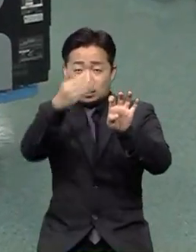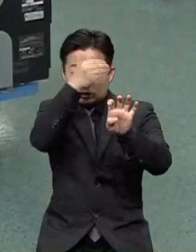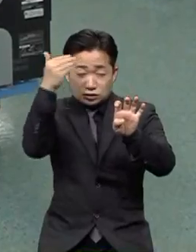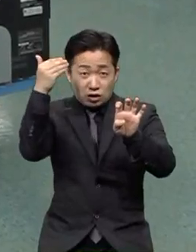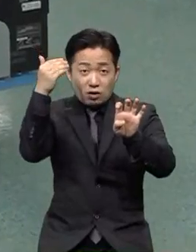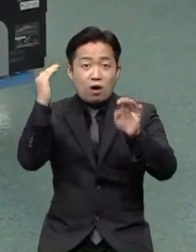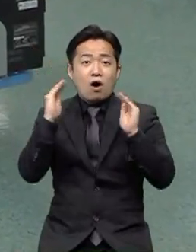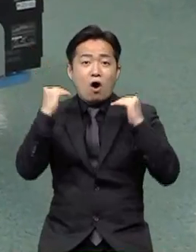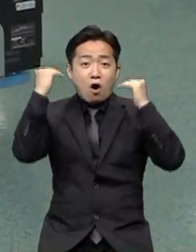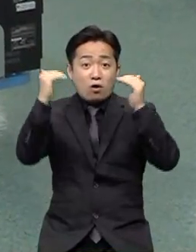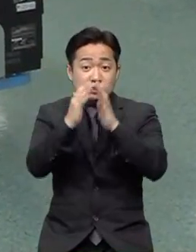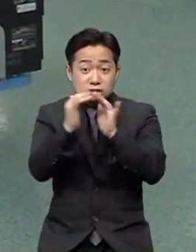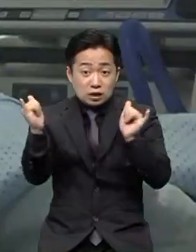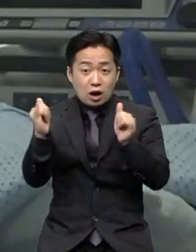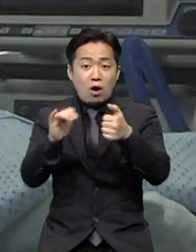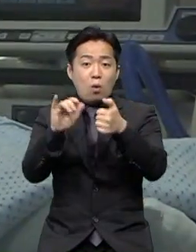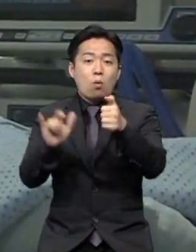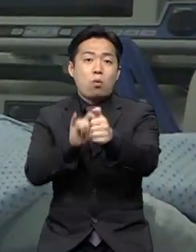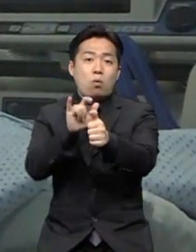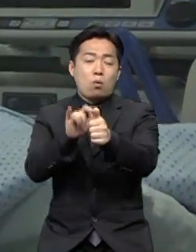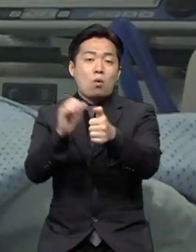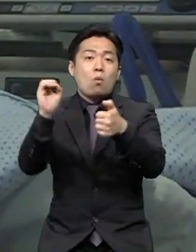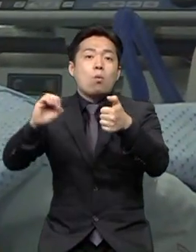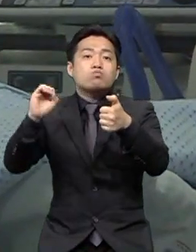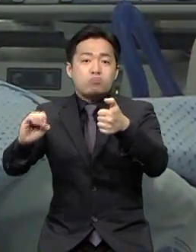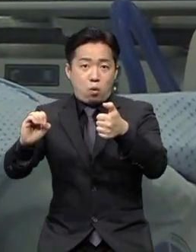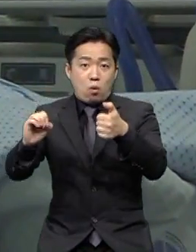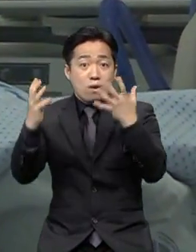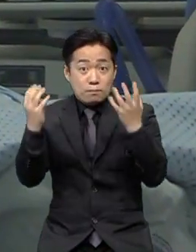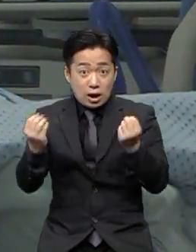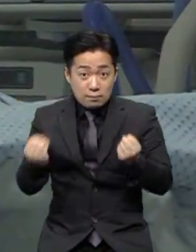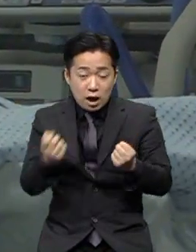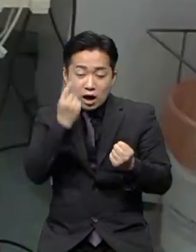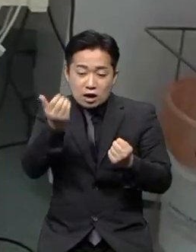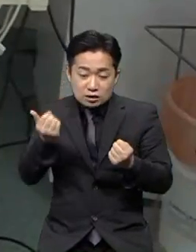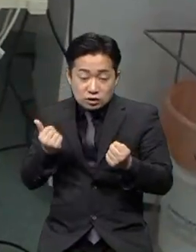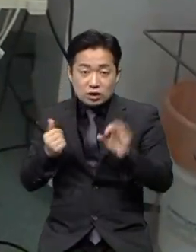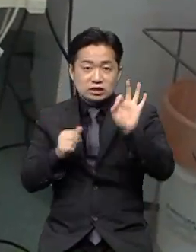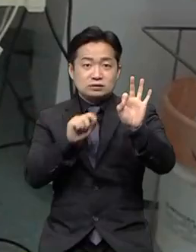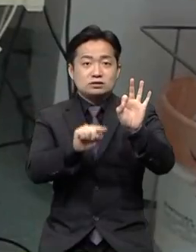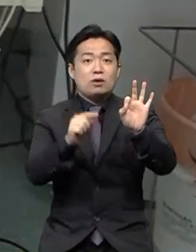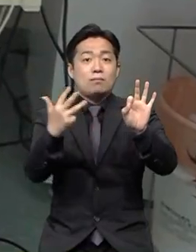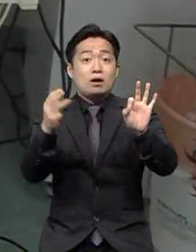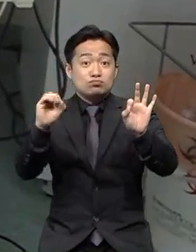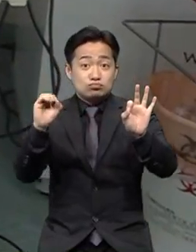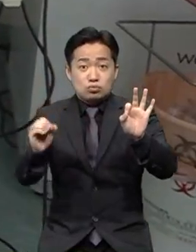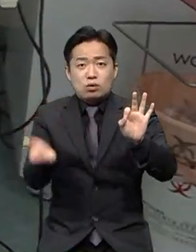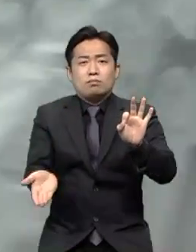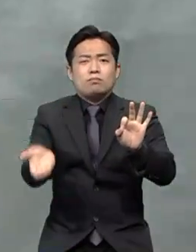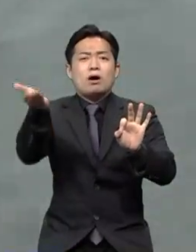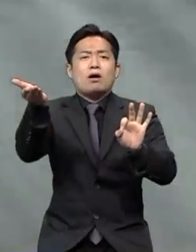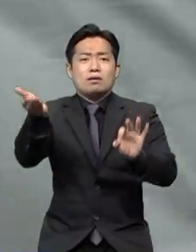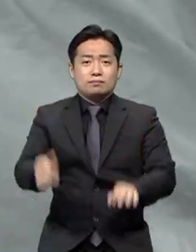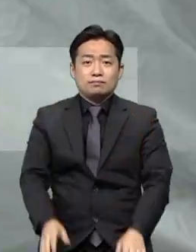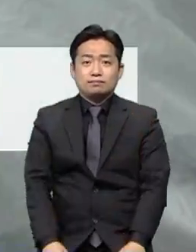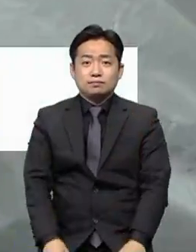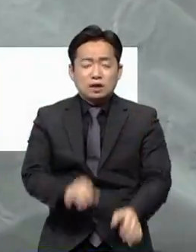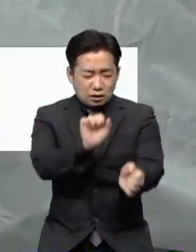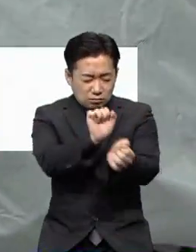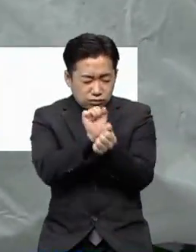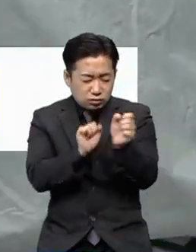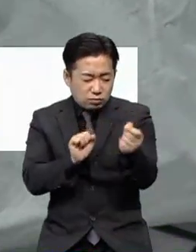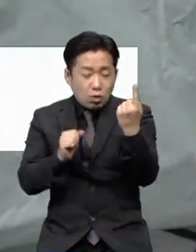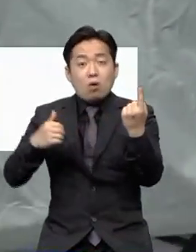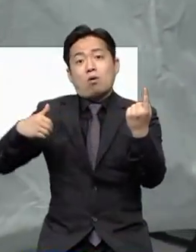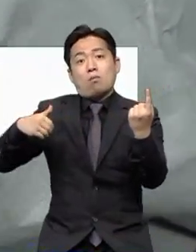환자 비중이 50%에 육박하며 이전 한 달보다 10.8%포인트나 높아졌습니다. 감염 경로를 알 수